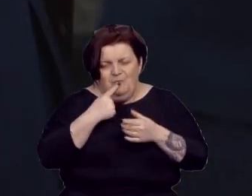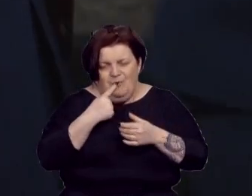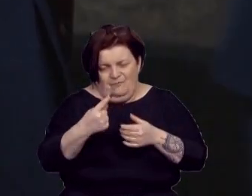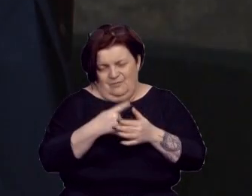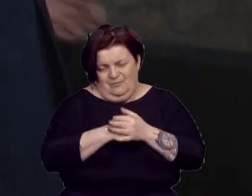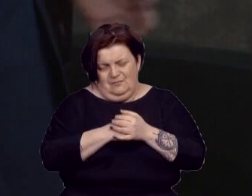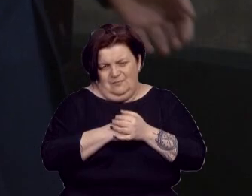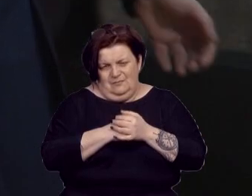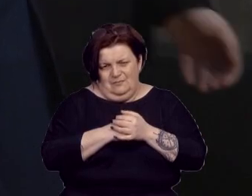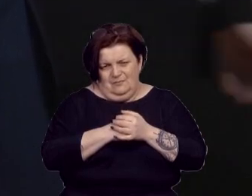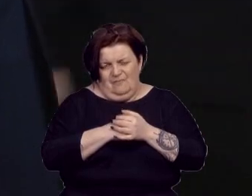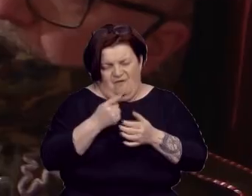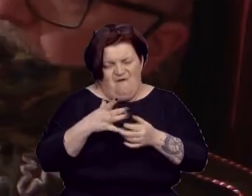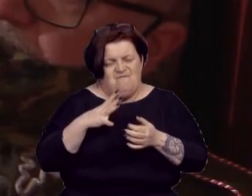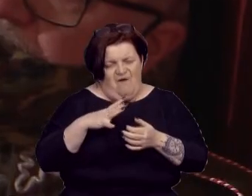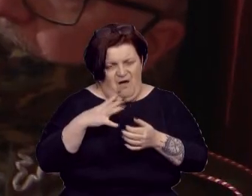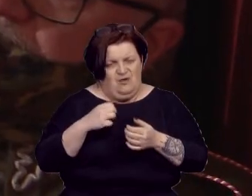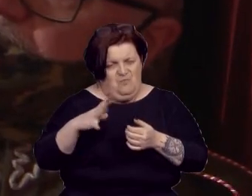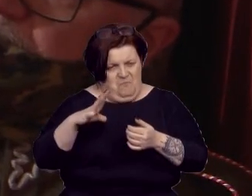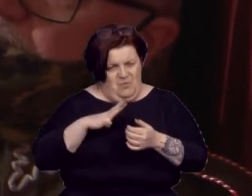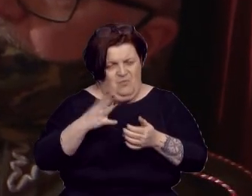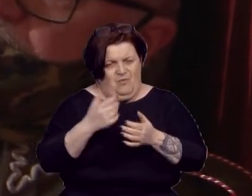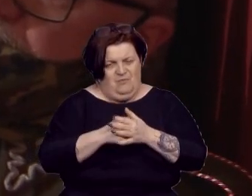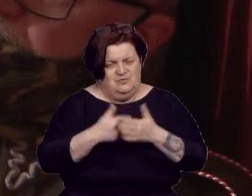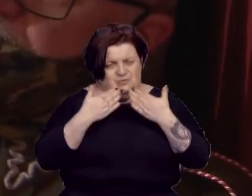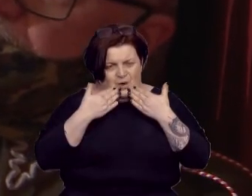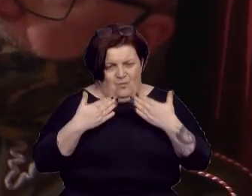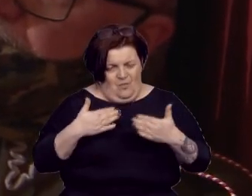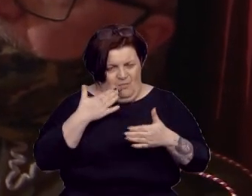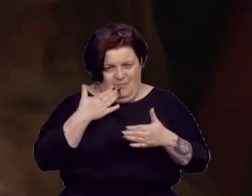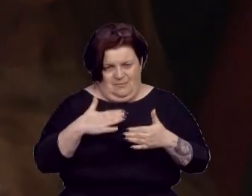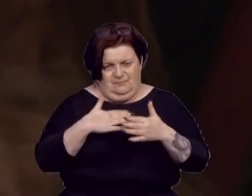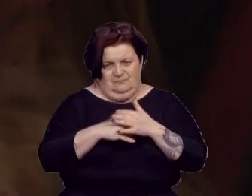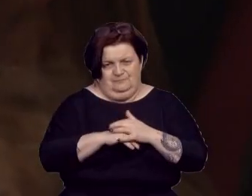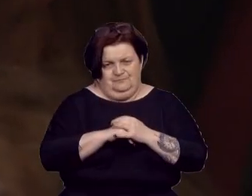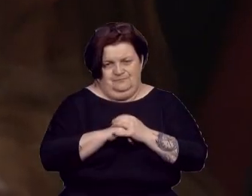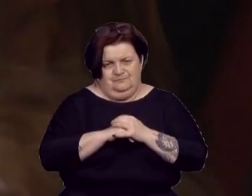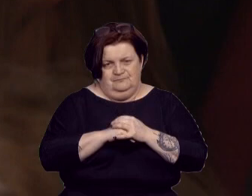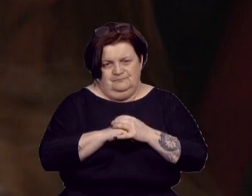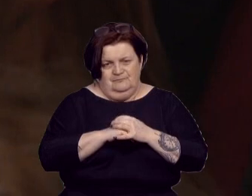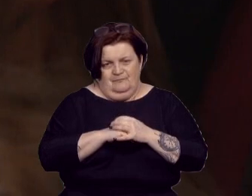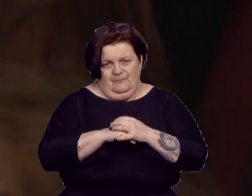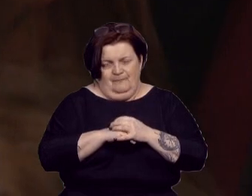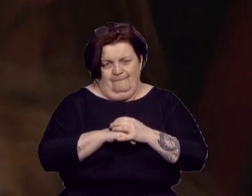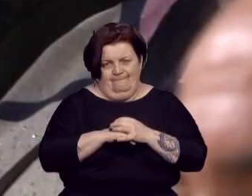powiedzieć, warto było. Dziękuję.